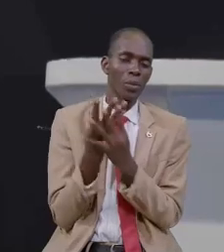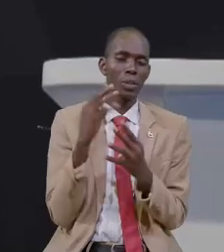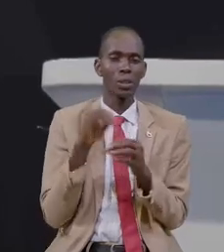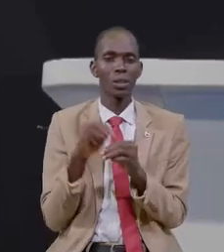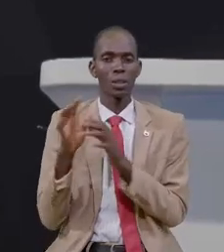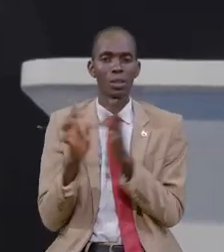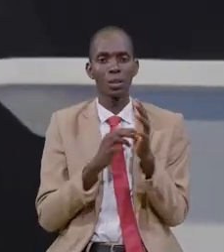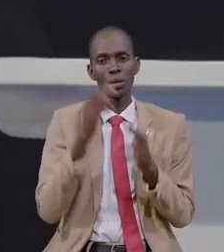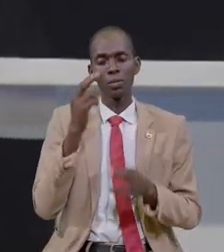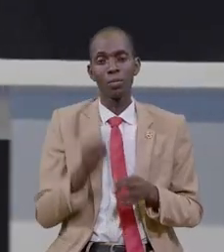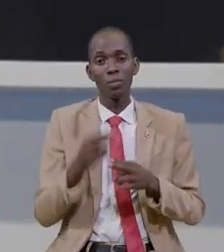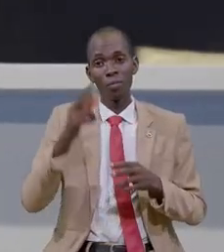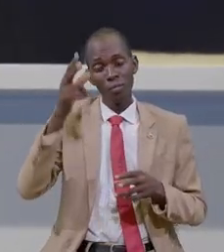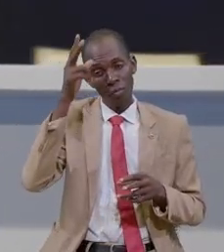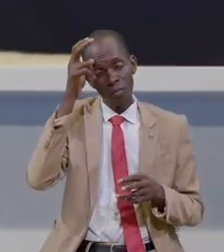Jésus.